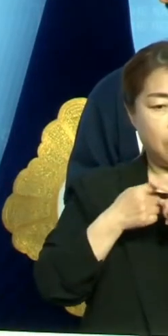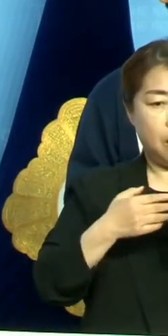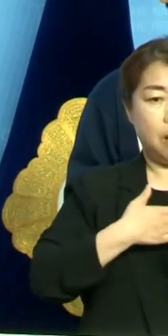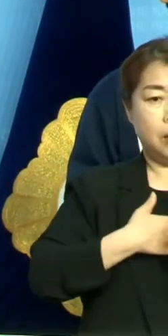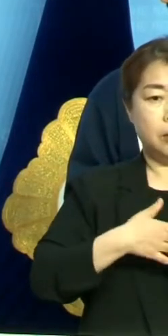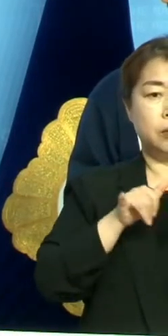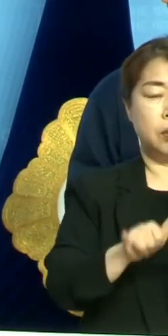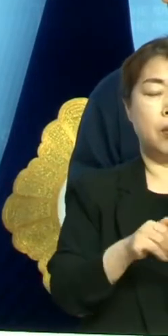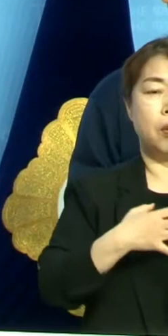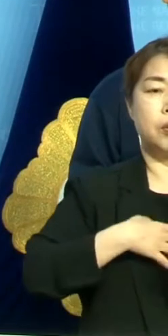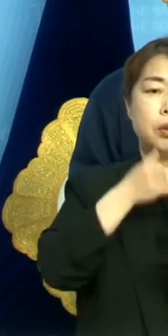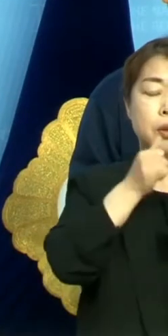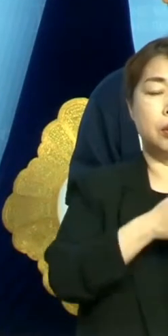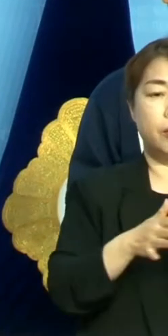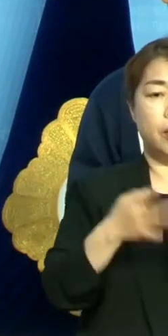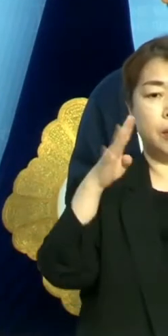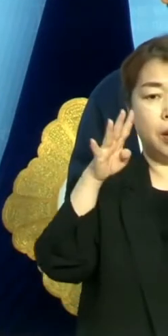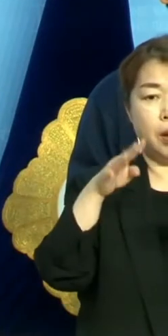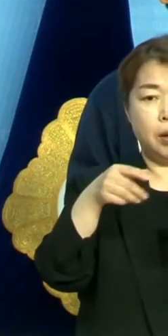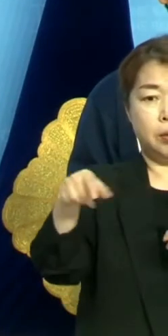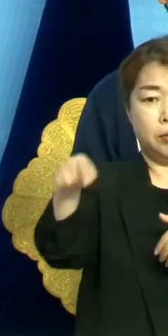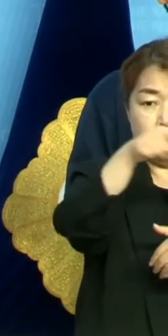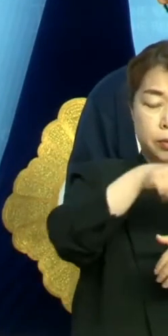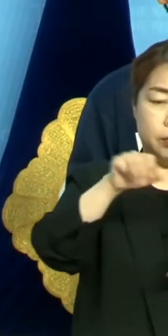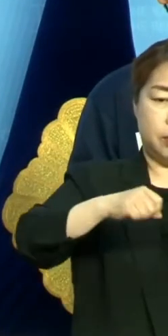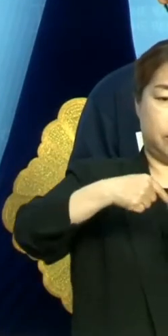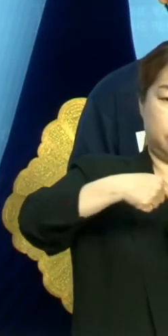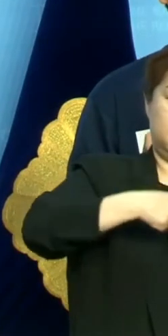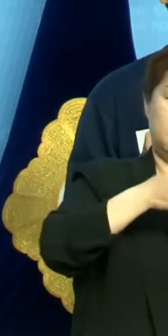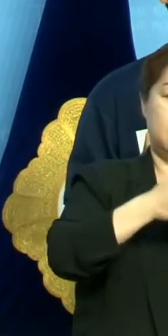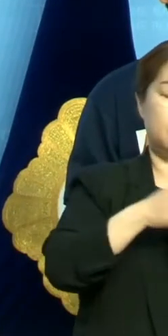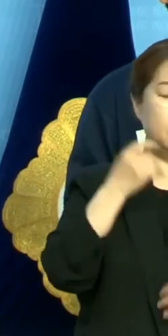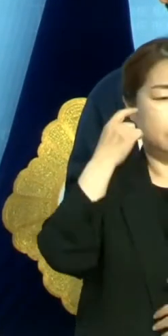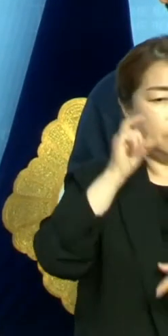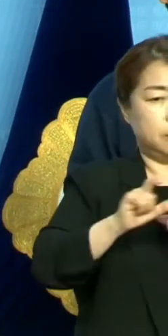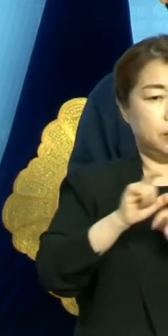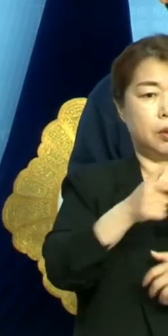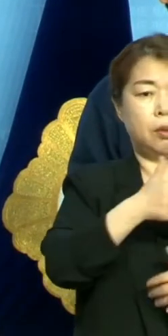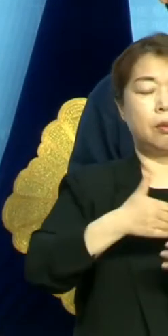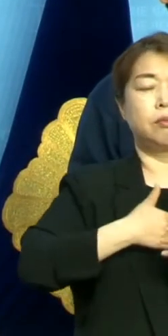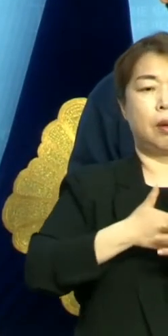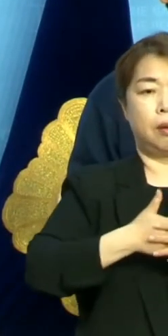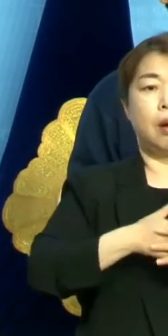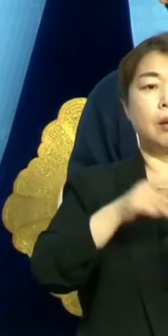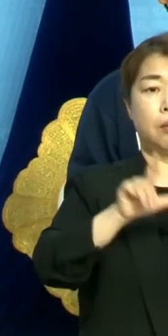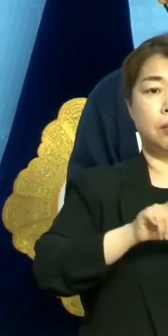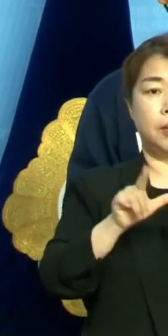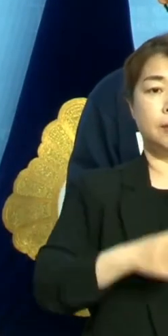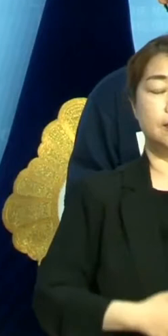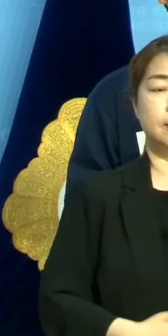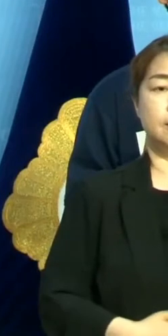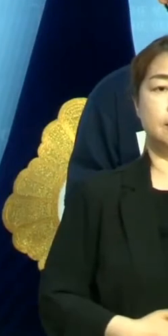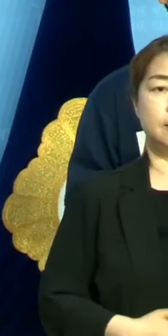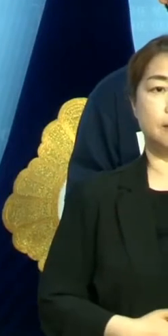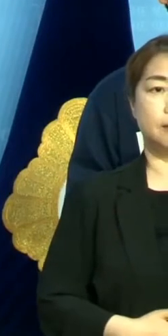대학교 에 의해서 가해지는 압박 뜰에 대해 매우 심각하게 받아들이고 불안해할 수밖에 없습니다